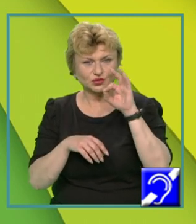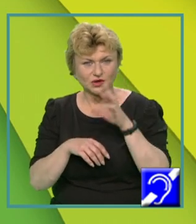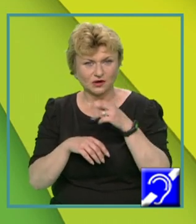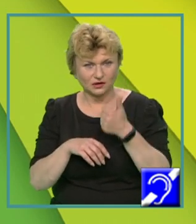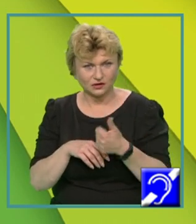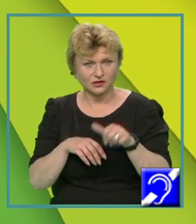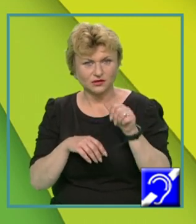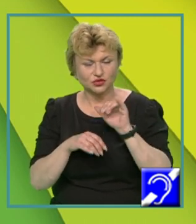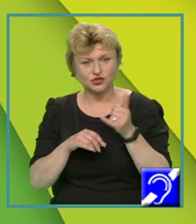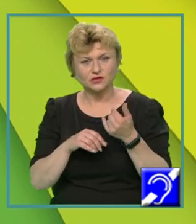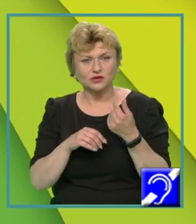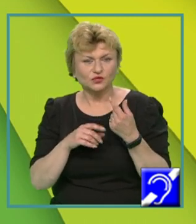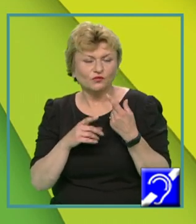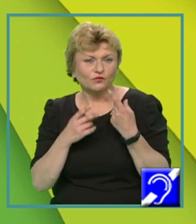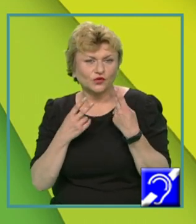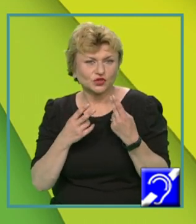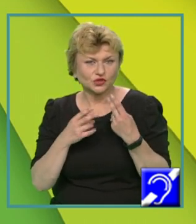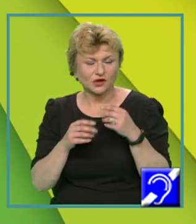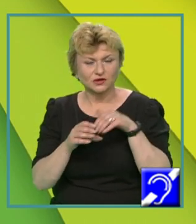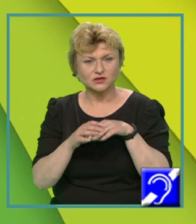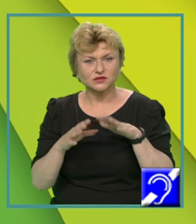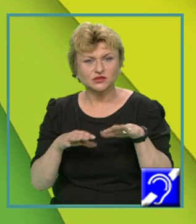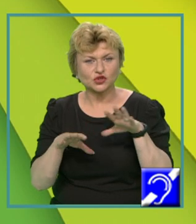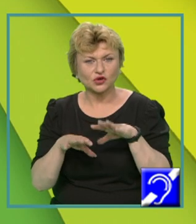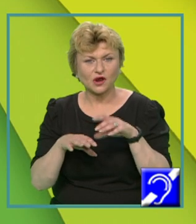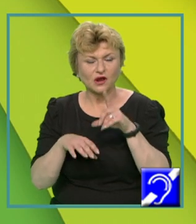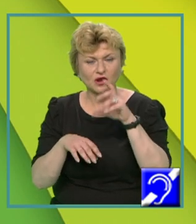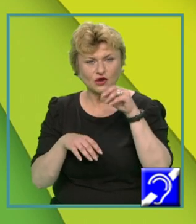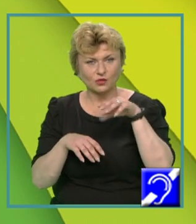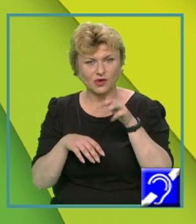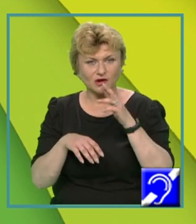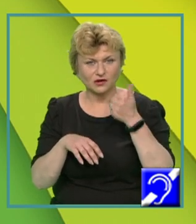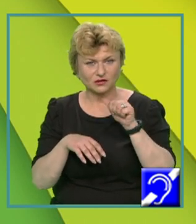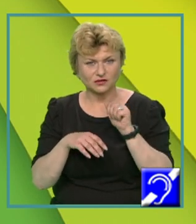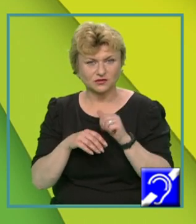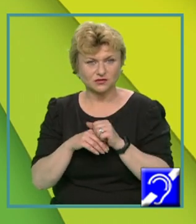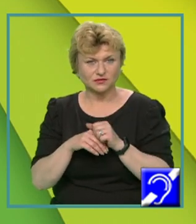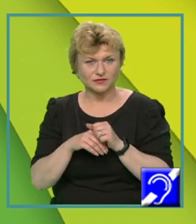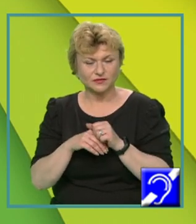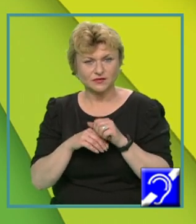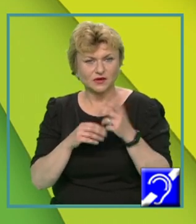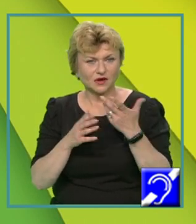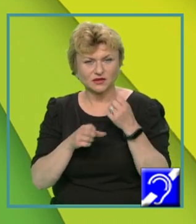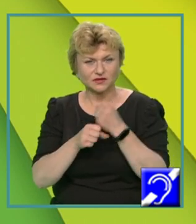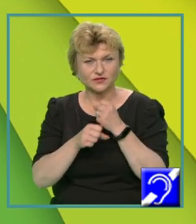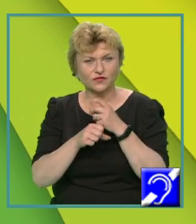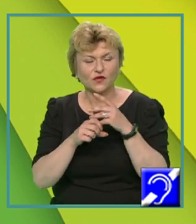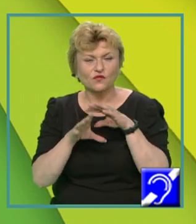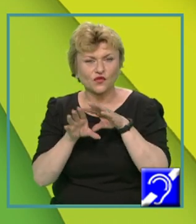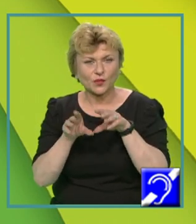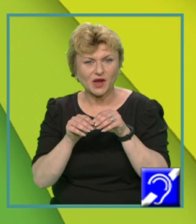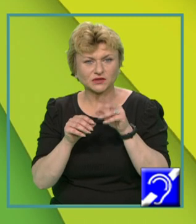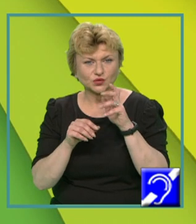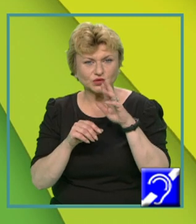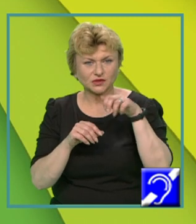rinichiului, da? Vedeți aici cei doi rinichi în zona lombară a abdomenului, fiecare cu un milion de nefroni în care se formează urina. Vedeți cele